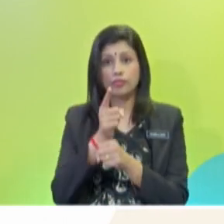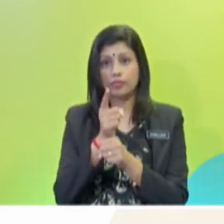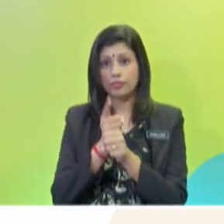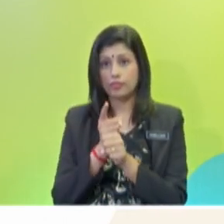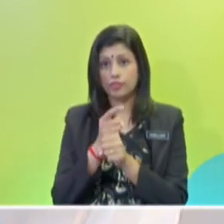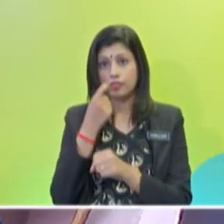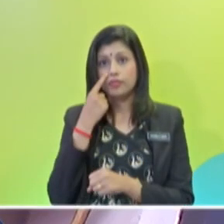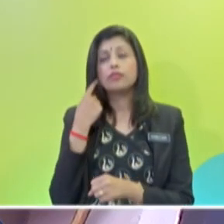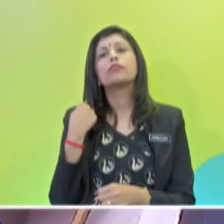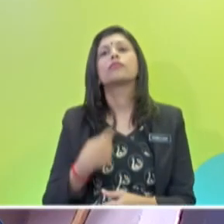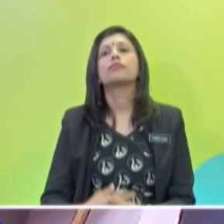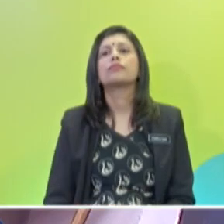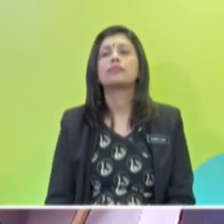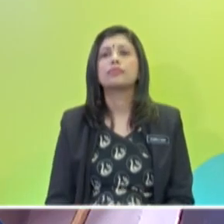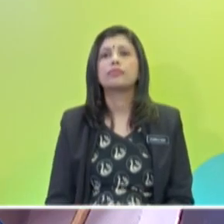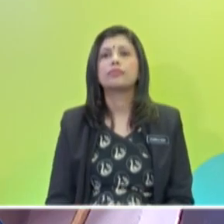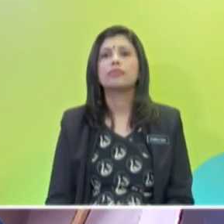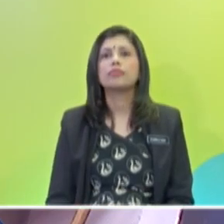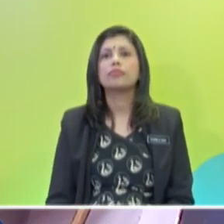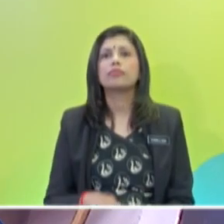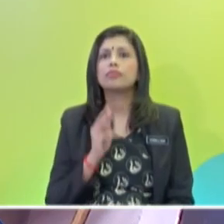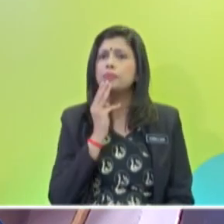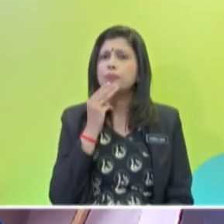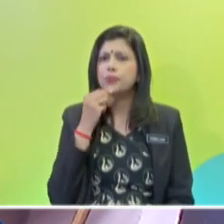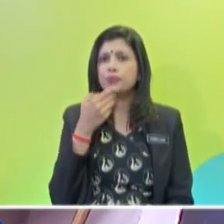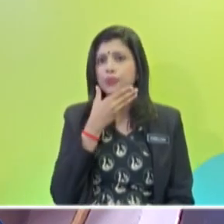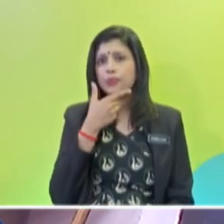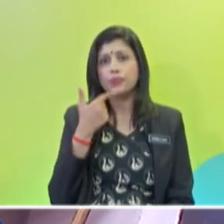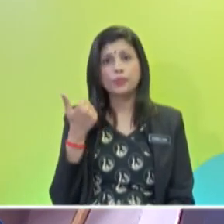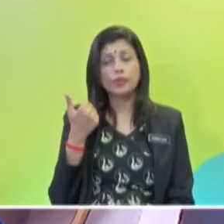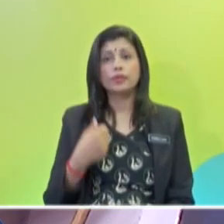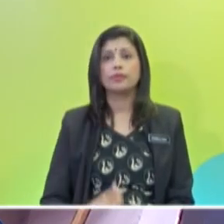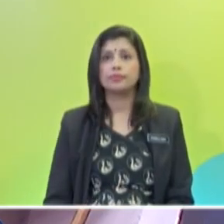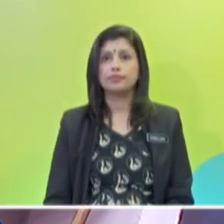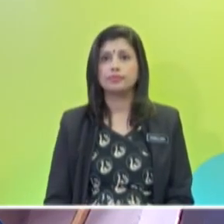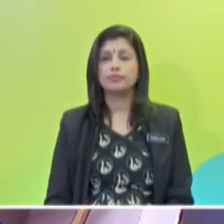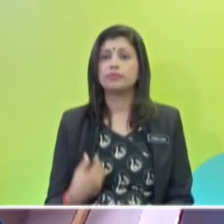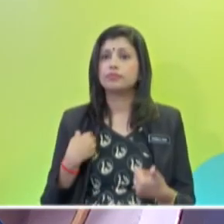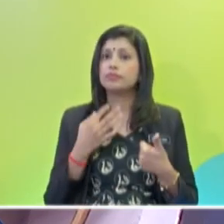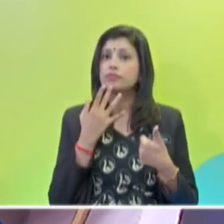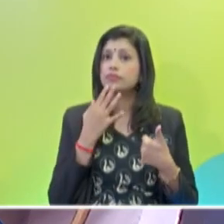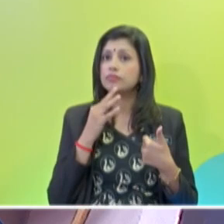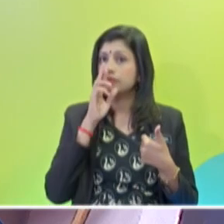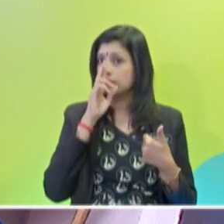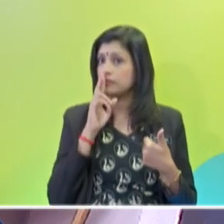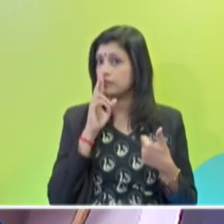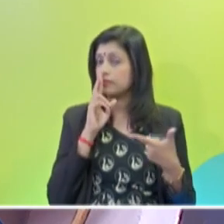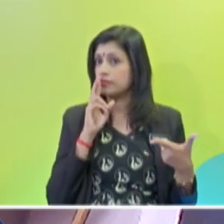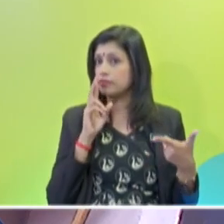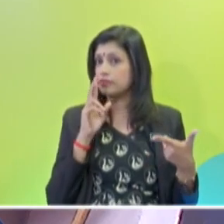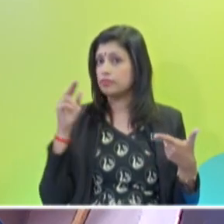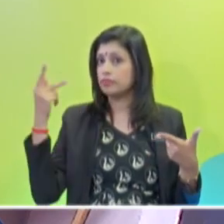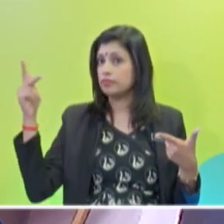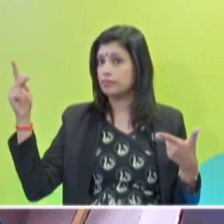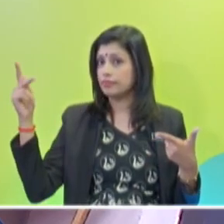Rambutnya. Dan dia rasanya manis dan sedap. Sedap. Ada rambutan berwarna merah. Betul. Ada rambutan yang berwarna?